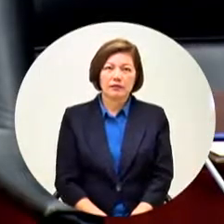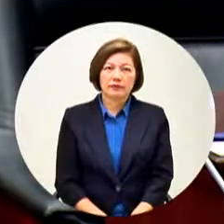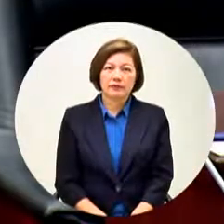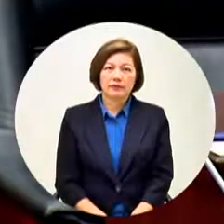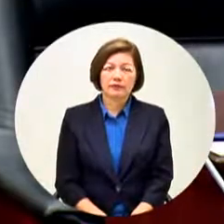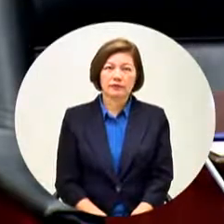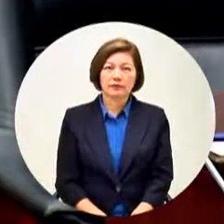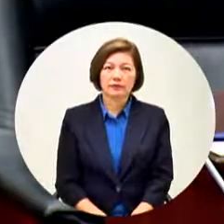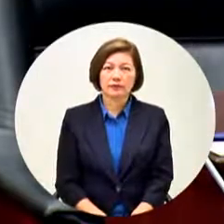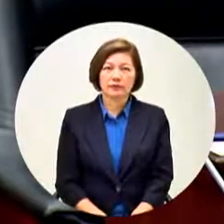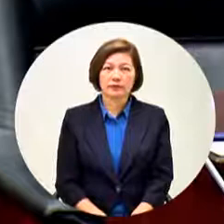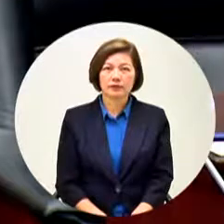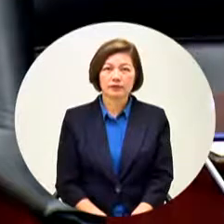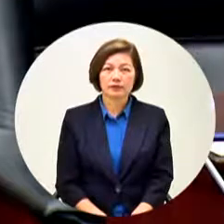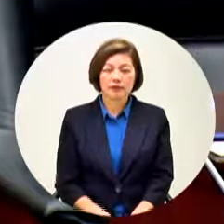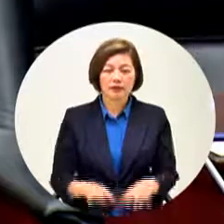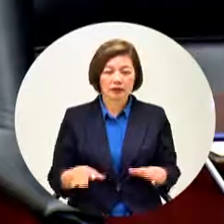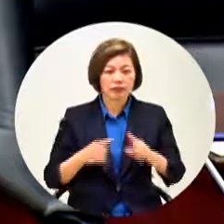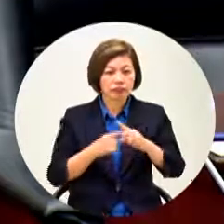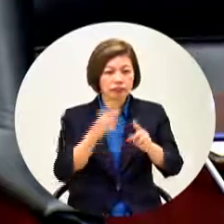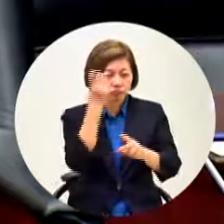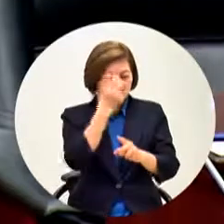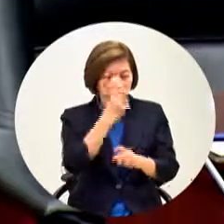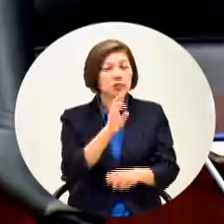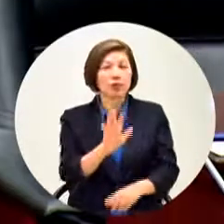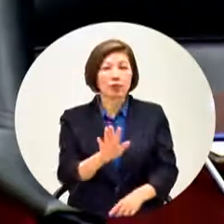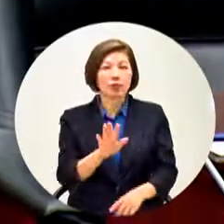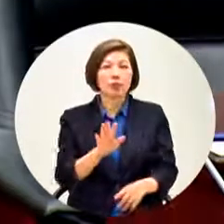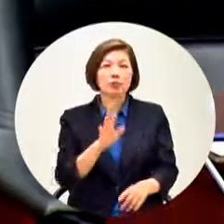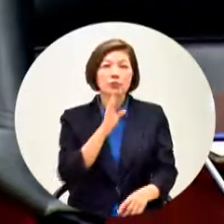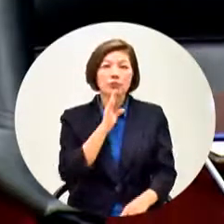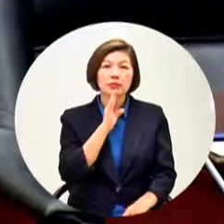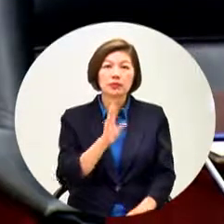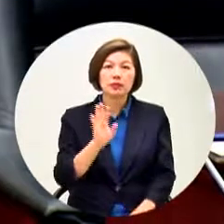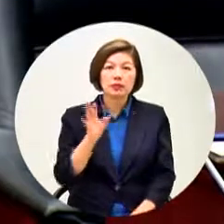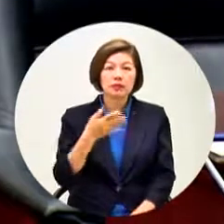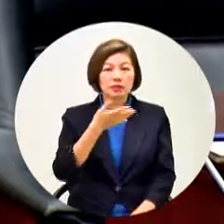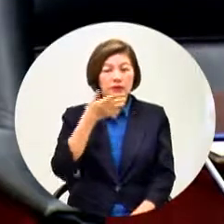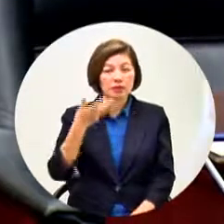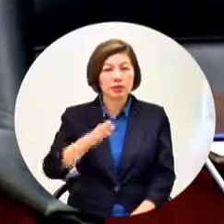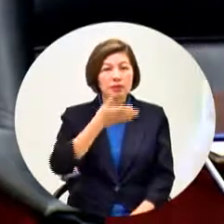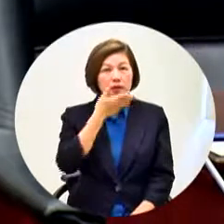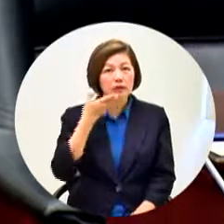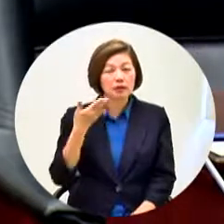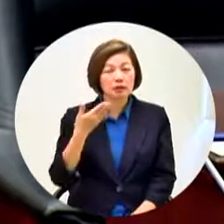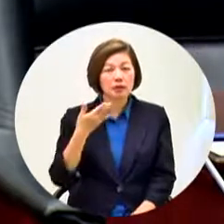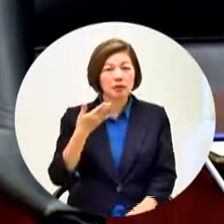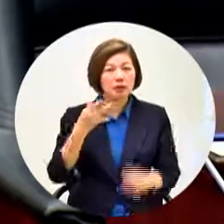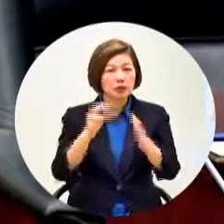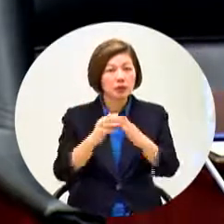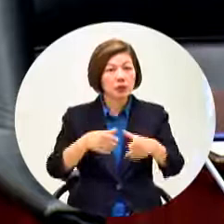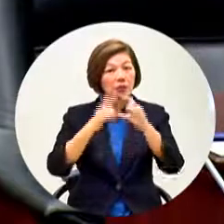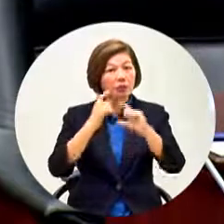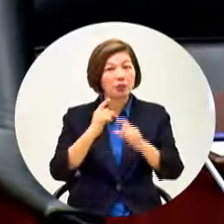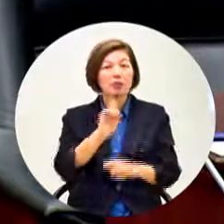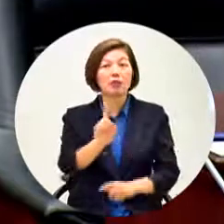结果即摆有办会勘啦，按水利局吼。安怎回答你？敢知？伊讲，